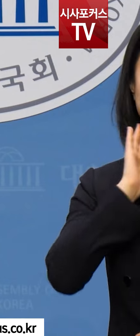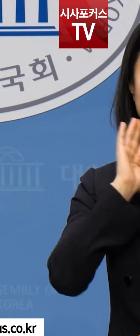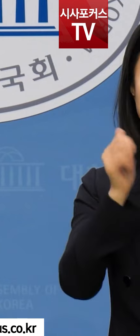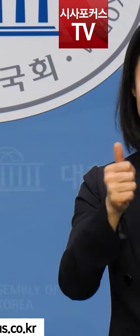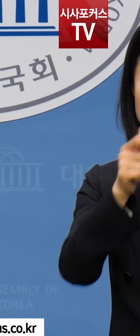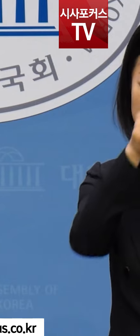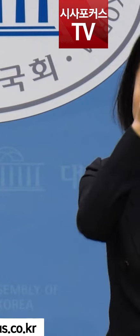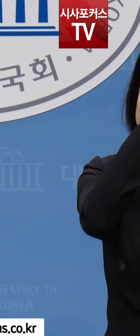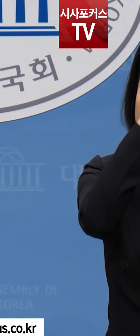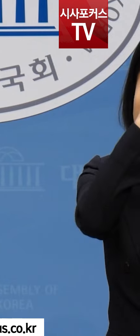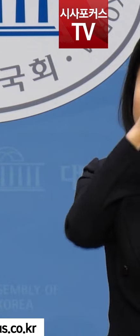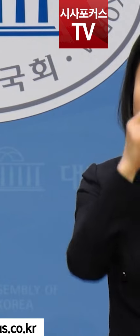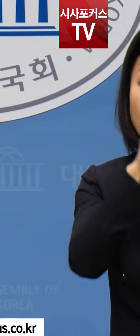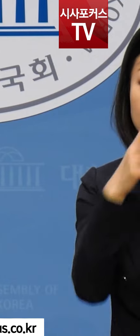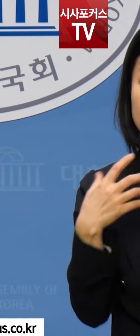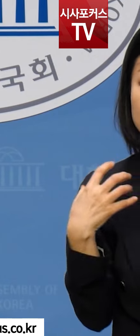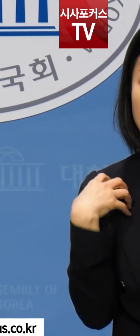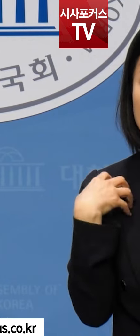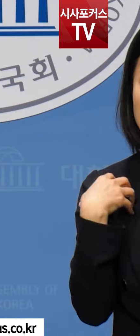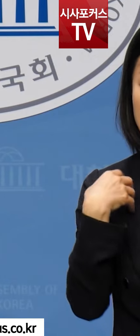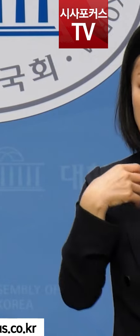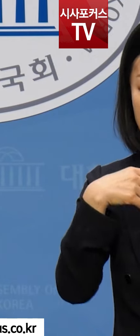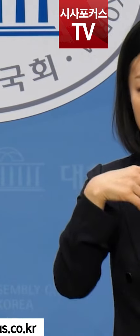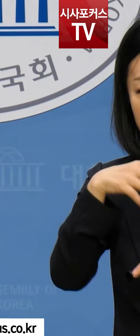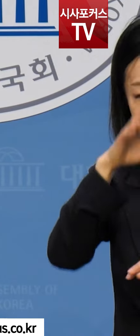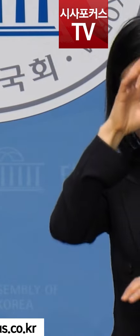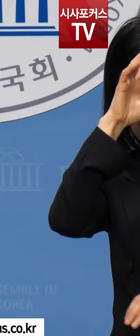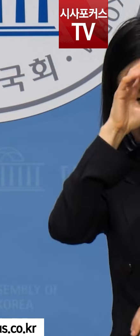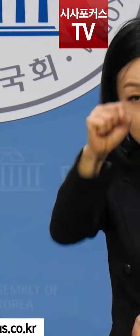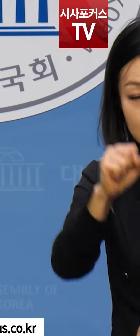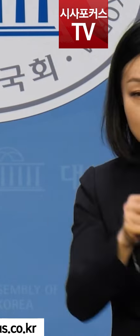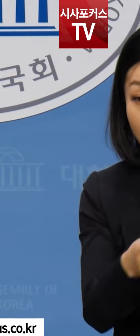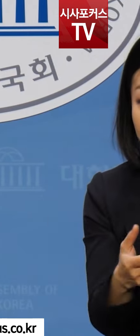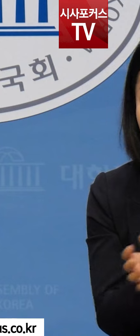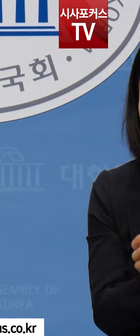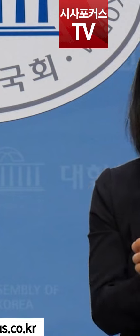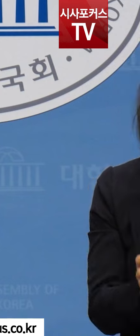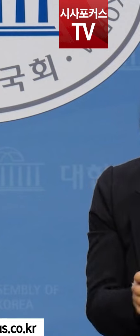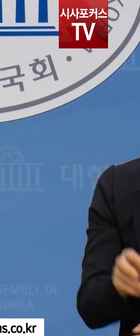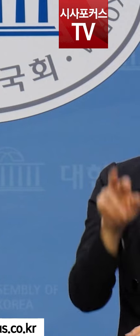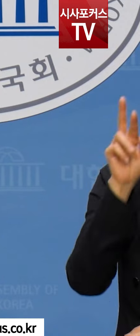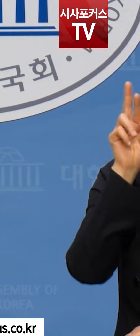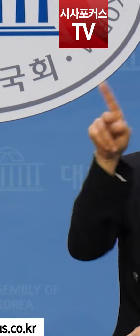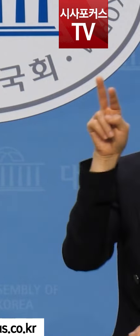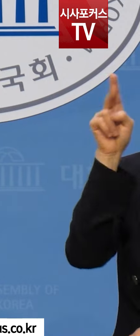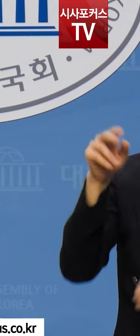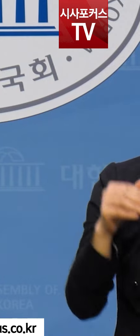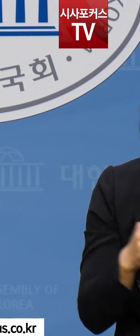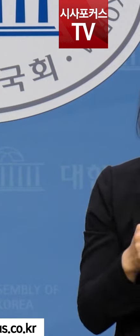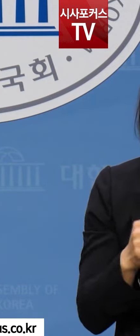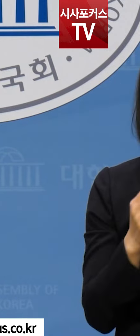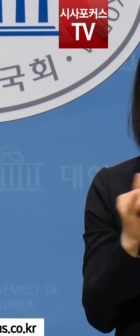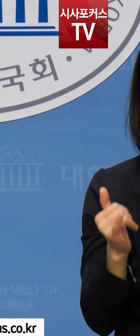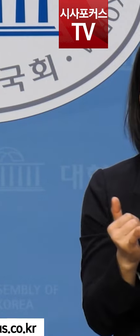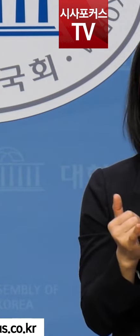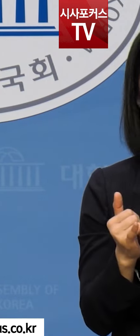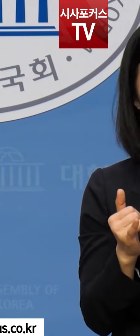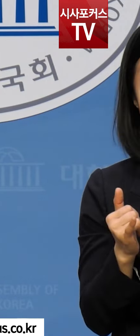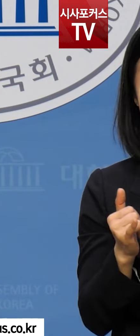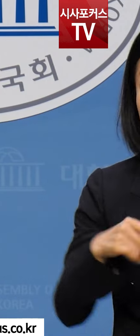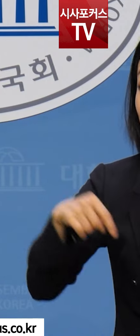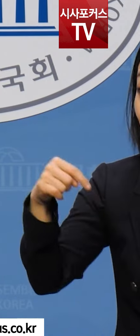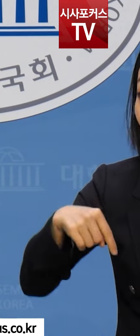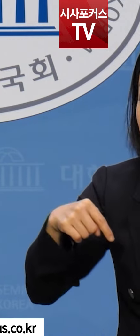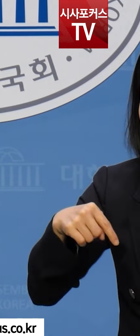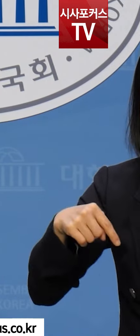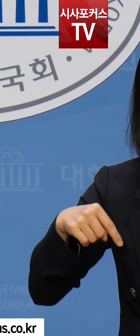대통령의 고집과 정부의 몽리에 여당에서조차 비판이 거세지고 있고 국민 여론도 협상을